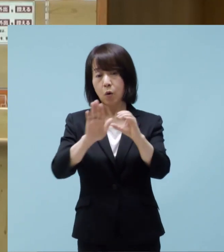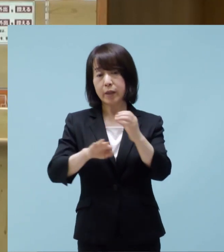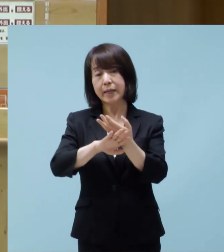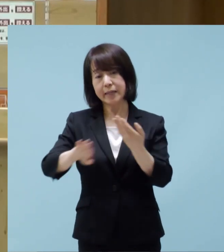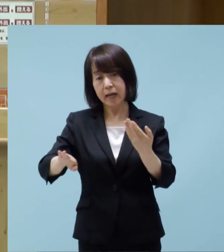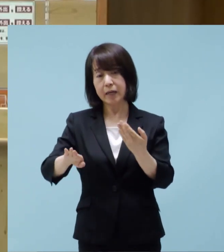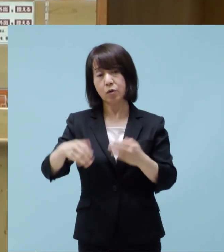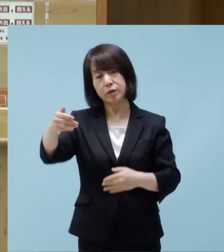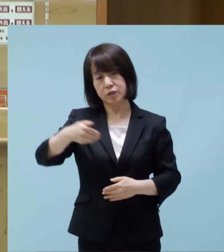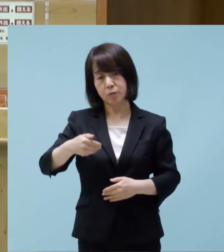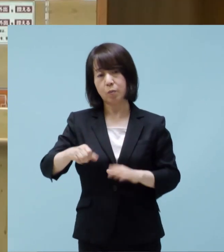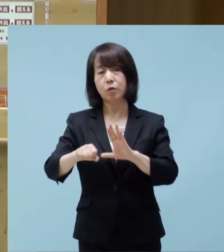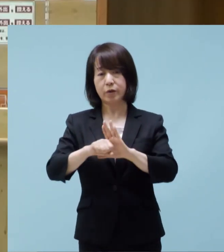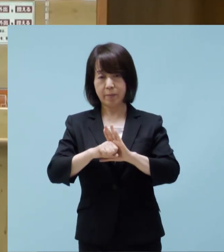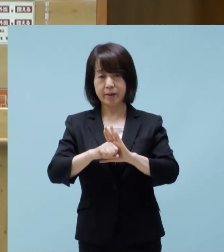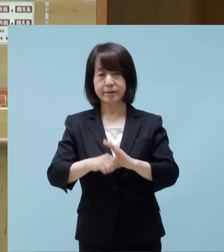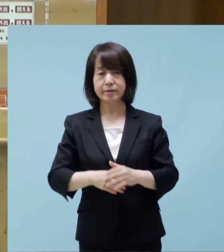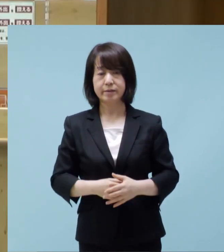か。